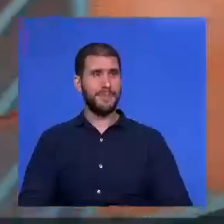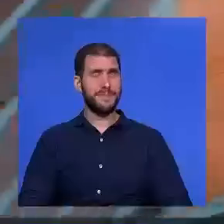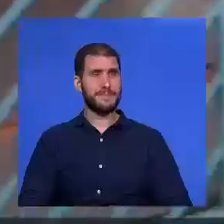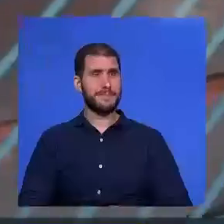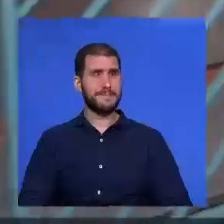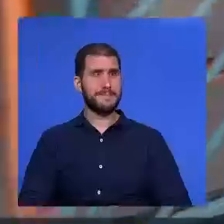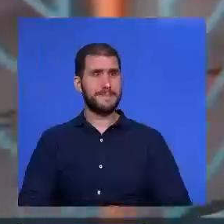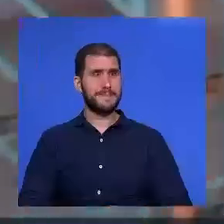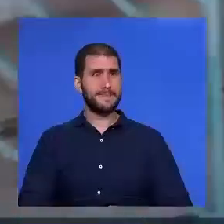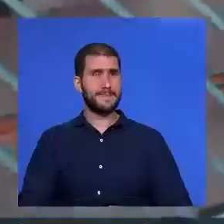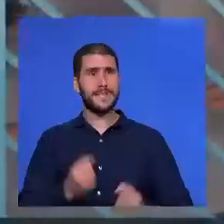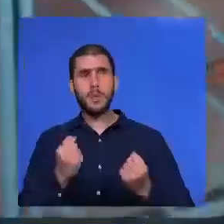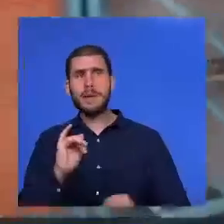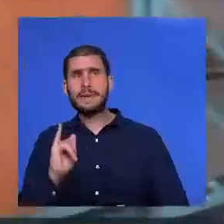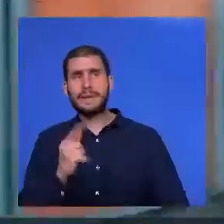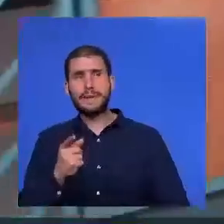איזה מכונית?